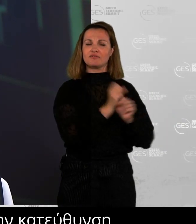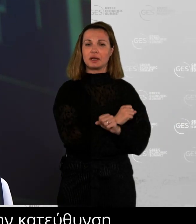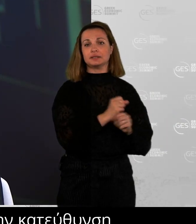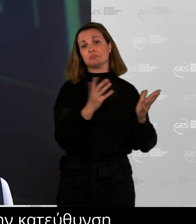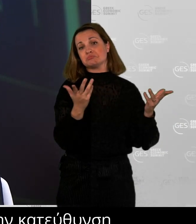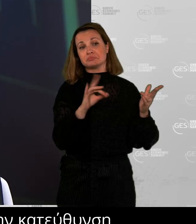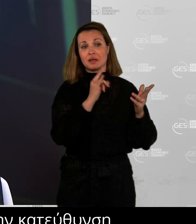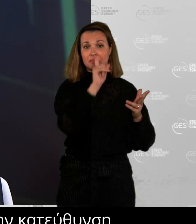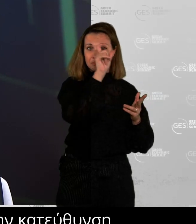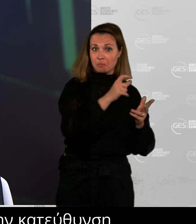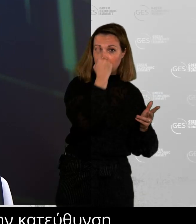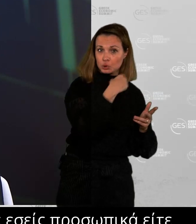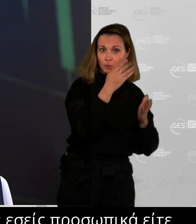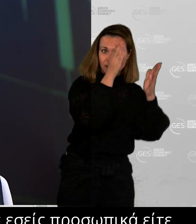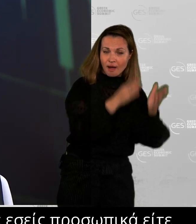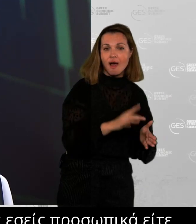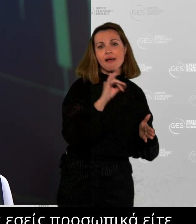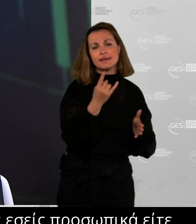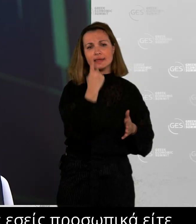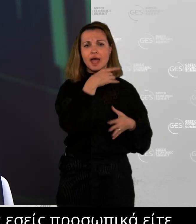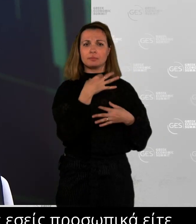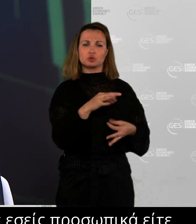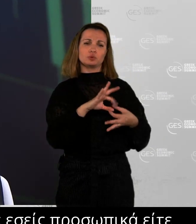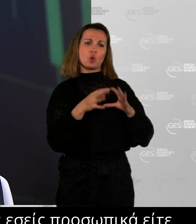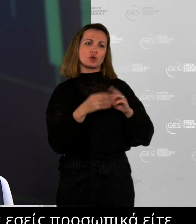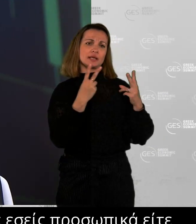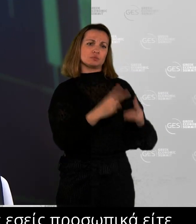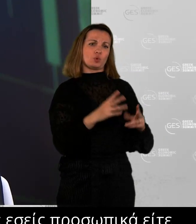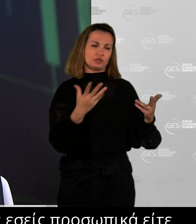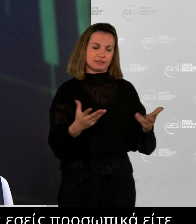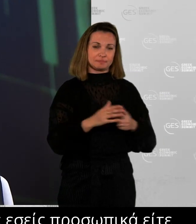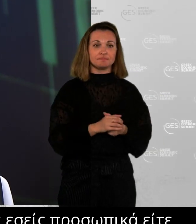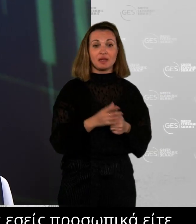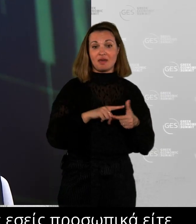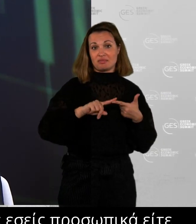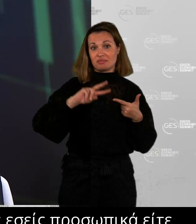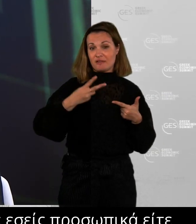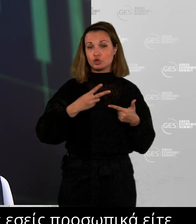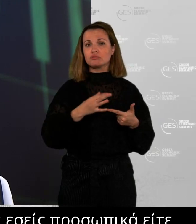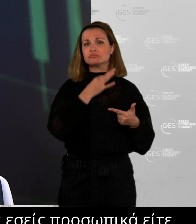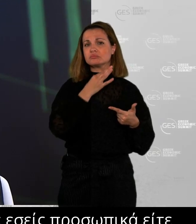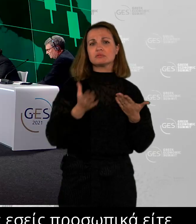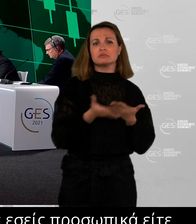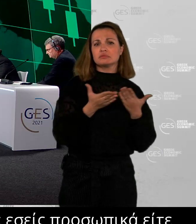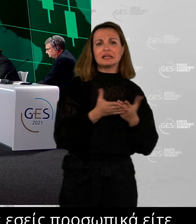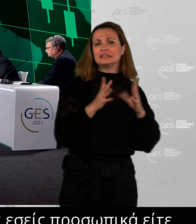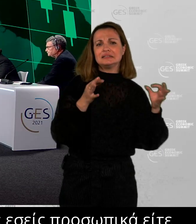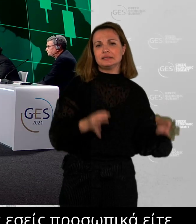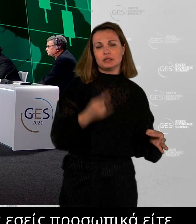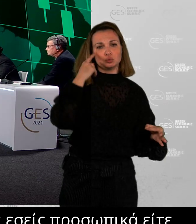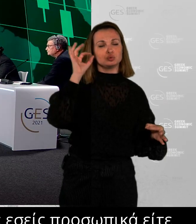οργανισμός τον οποίο εκπροσωπείτε και ποια βοήθεια χρειάζεστε για να επιτύχετε ακόμα περισσότερα, κύριε